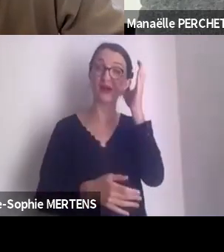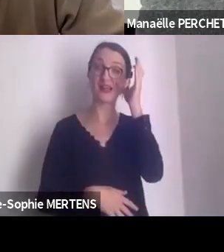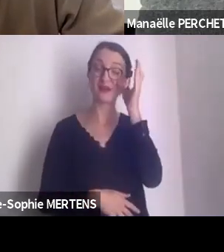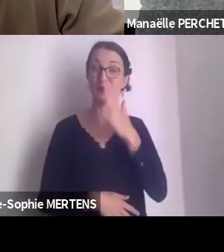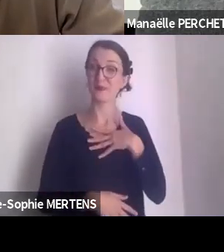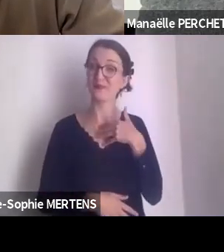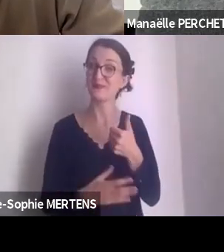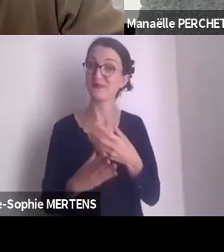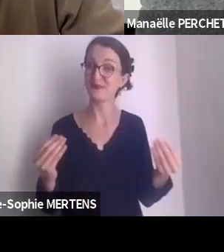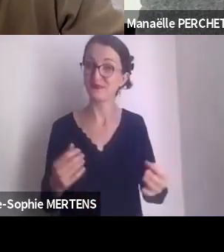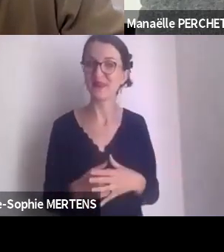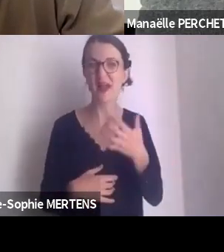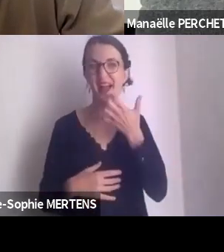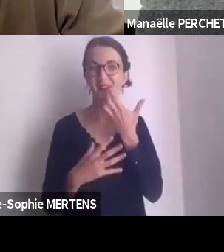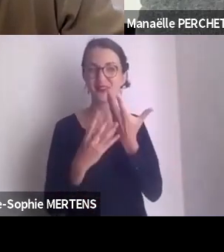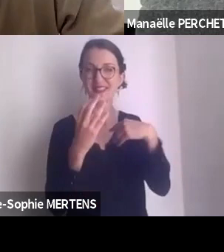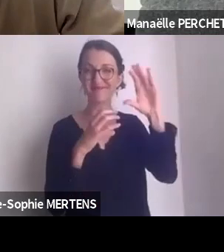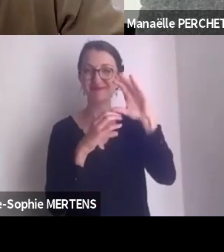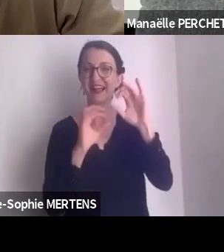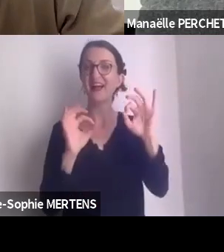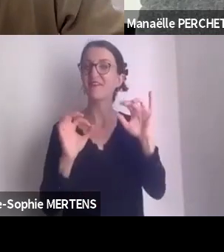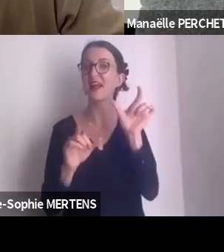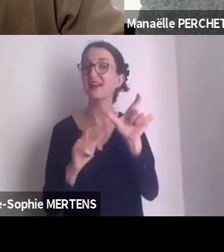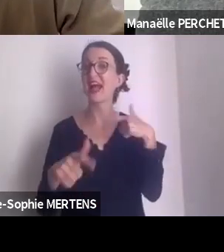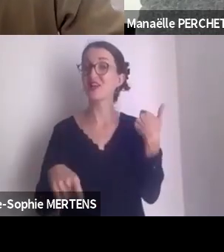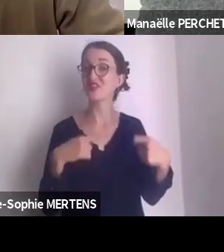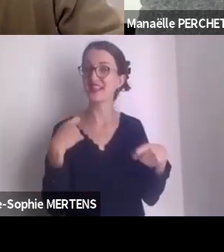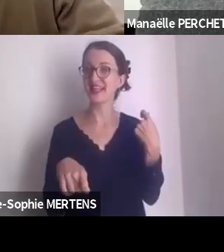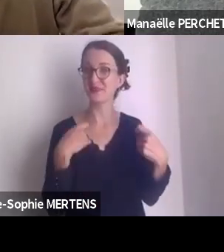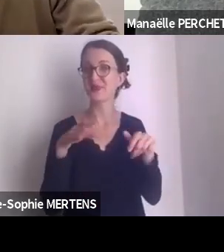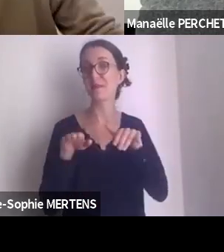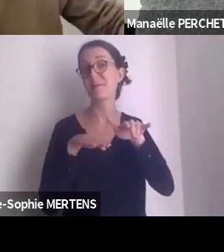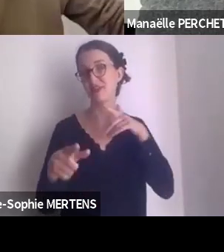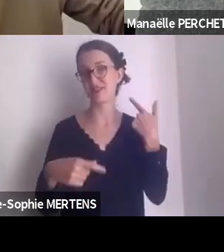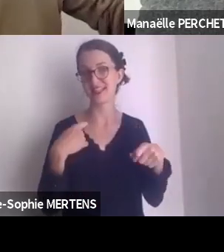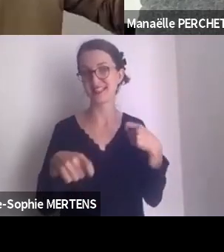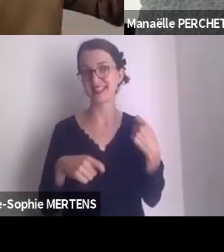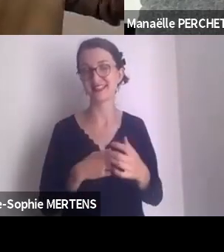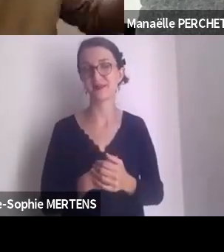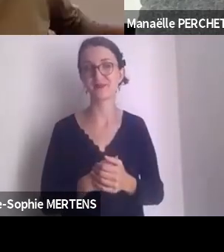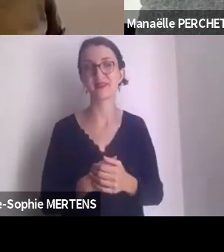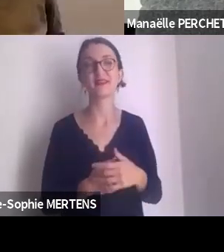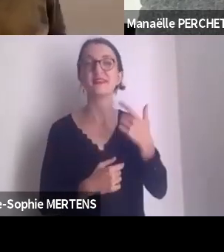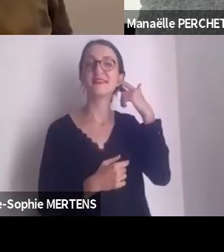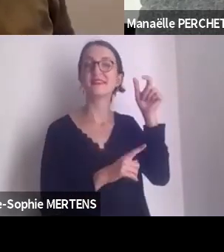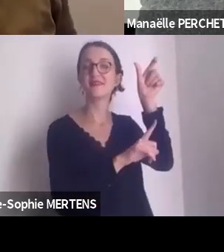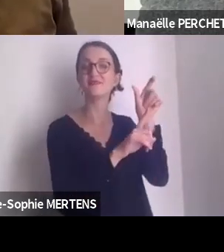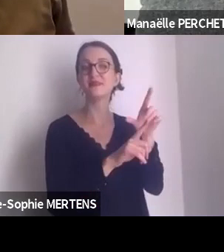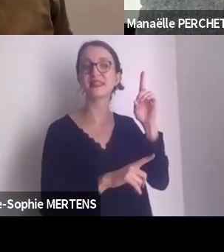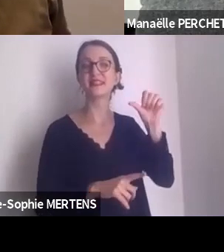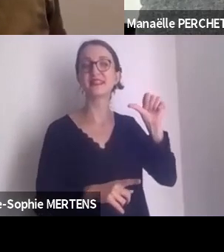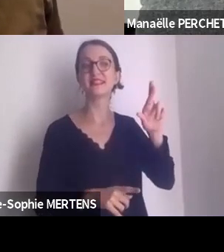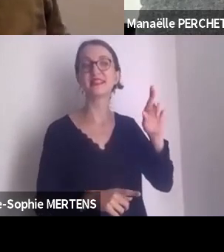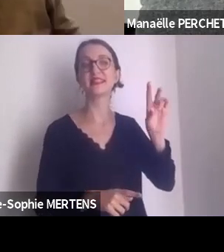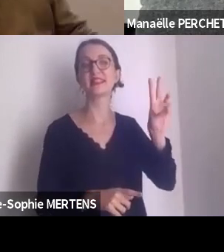compléter sur l'agilité. Donc, la notion, en fait, il y a Darwin. Hein. Enfin, non, ce n'est pas Darwin, mais les espèces qui survivent ne sont